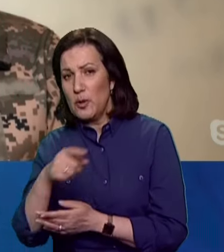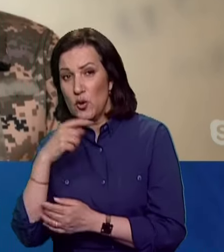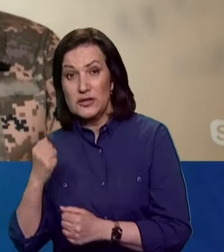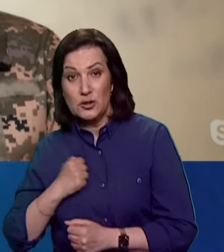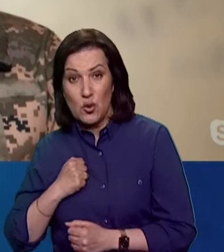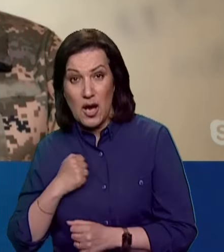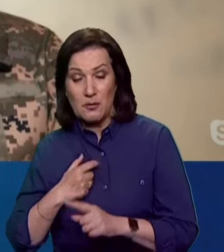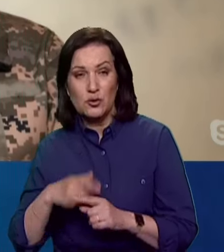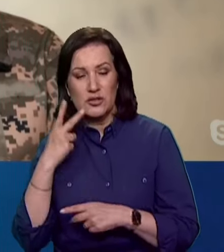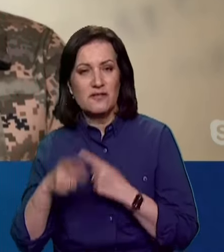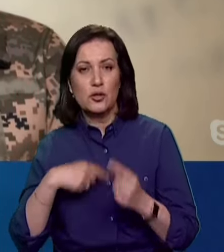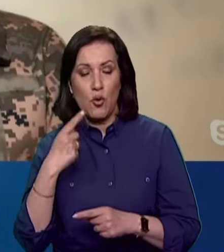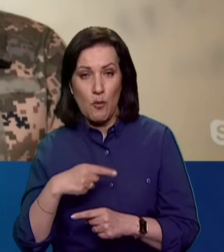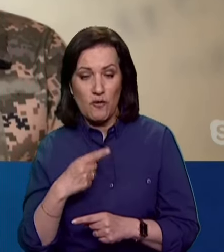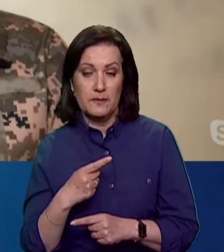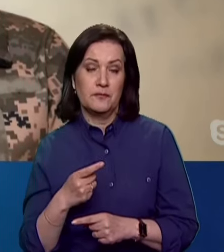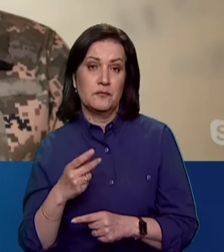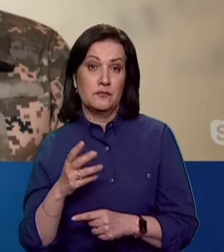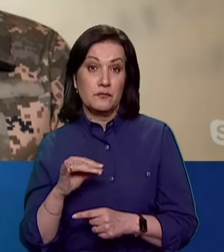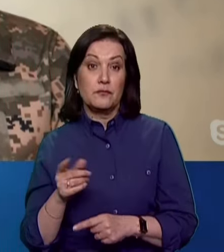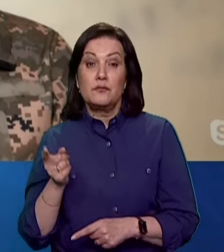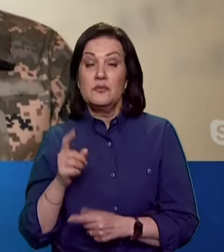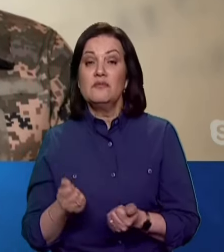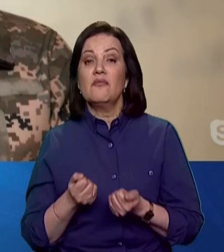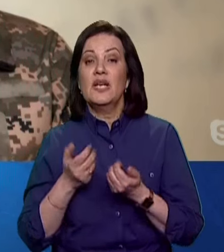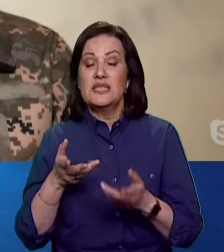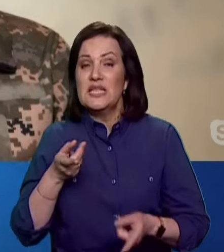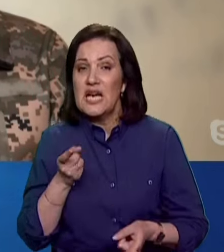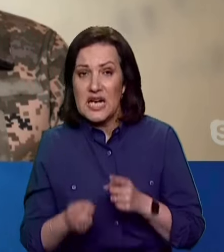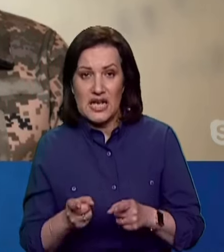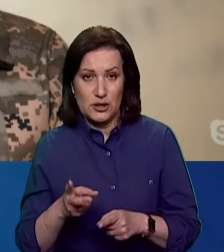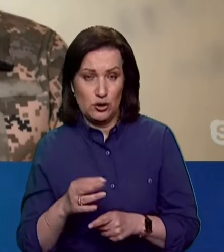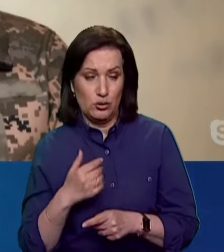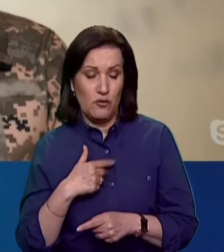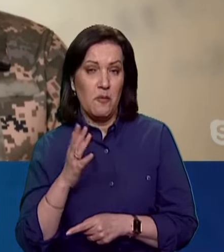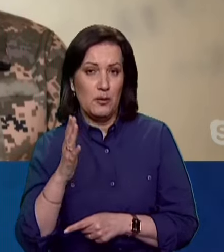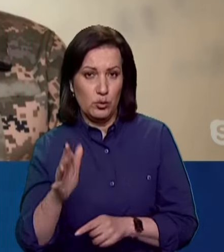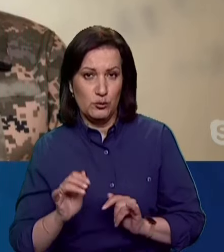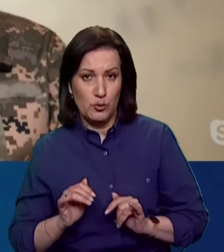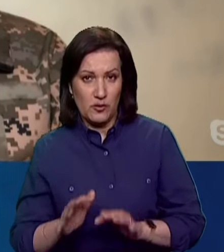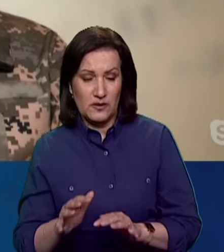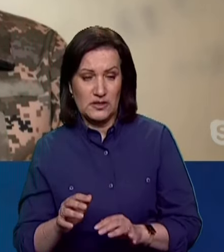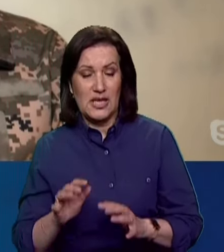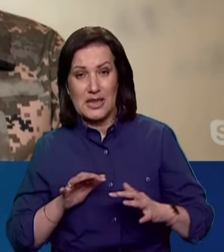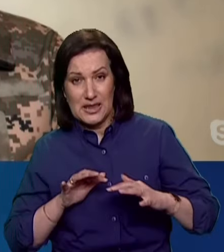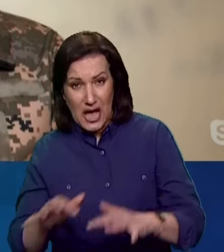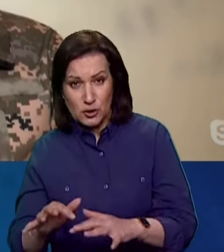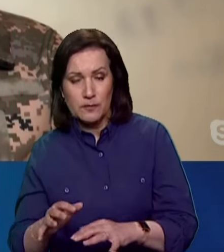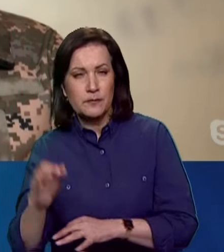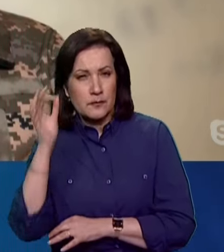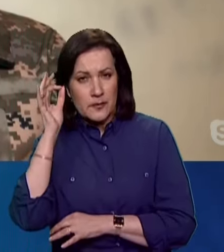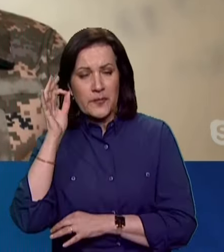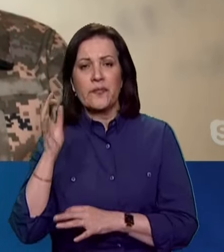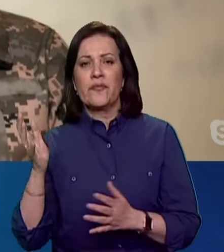російську армію, те, що ми завжди говоримо, і про те, чи наскільки реалістично в майбутньому провести контрнаступ,